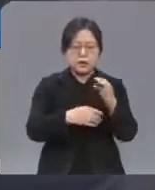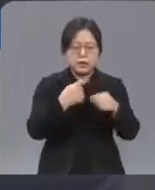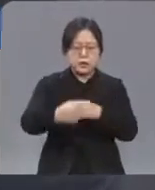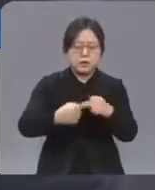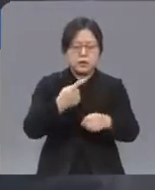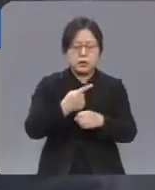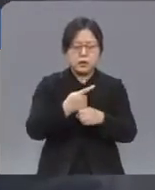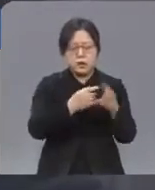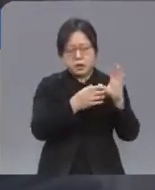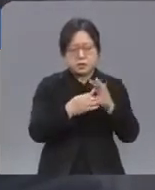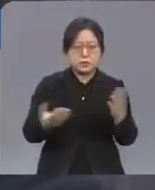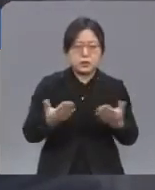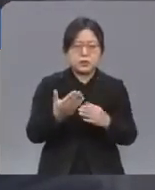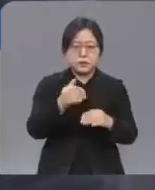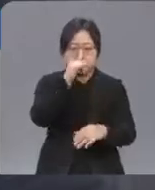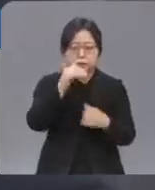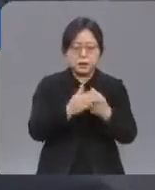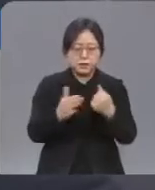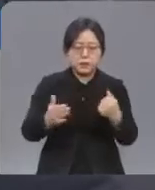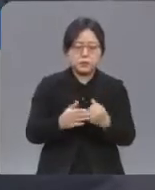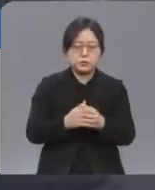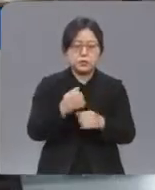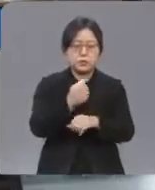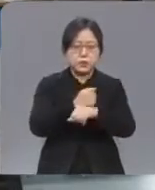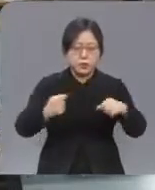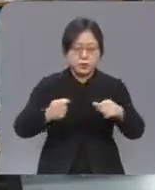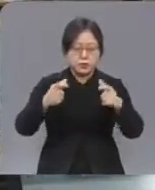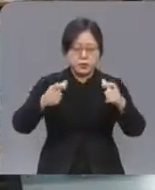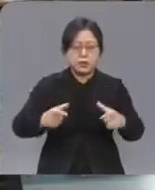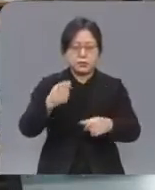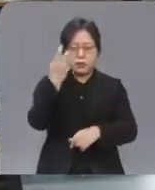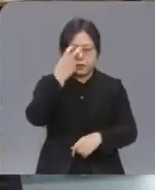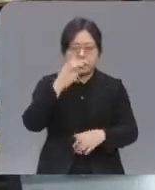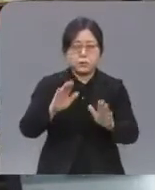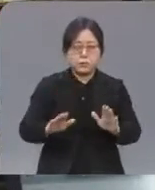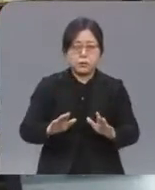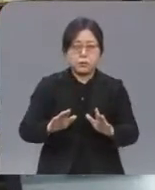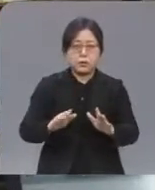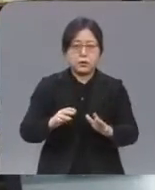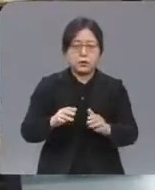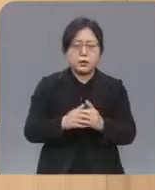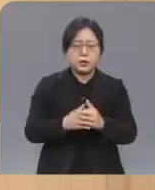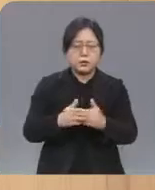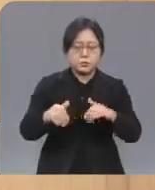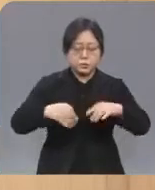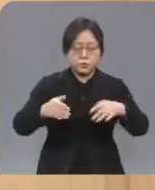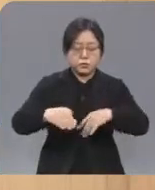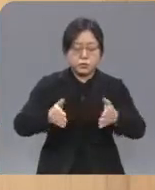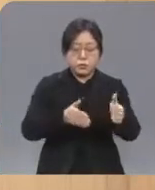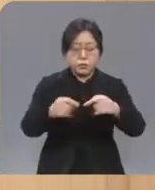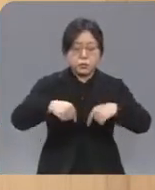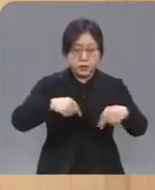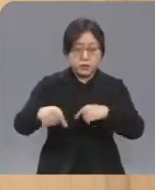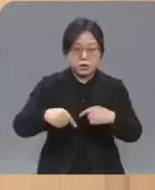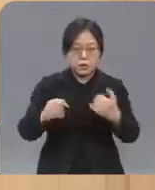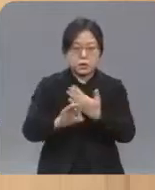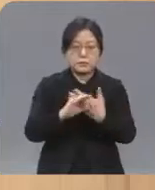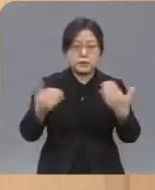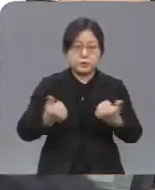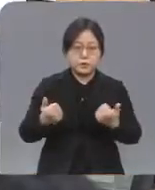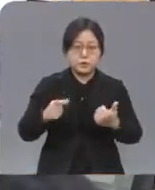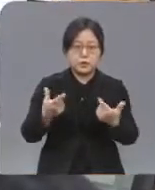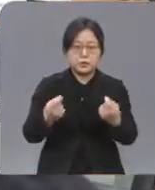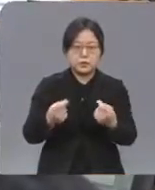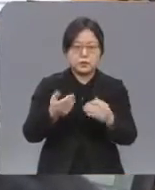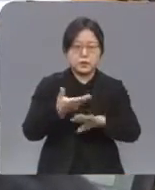계속 일이 있거든요. 그래서 그렇게 이제 방역화로. 올해 한 해 도정 업무를 보고받는 전남도의회 임시회에서도 이